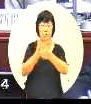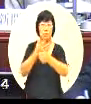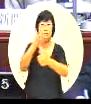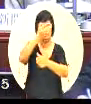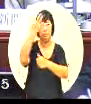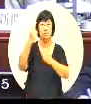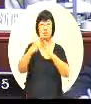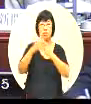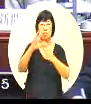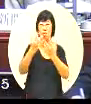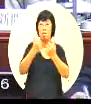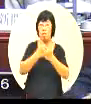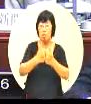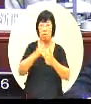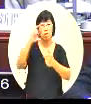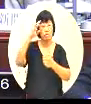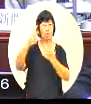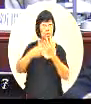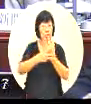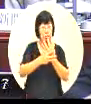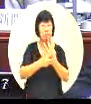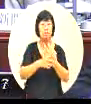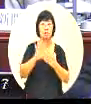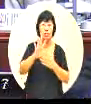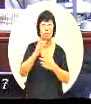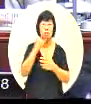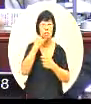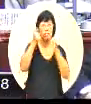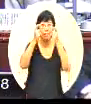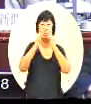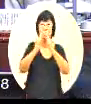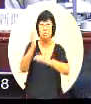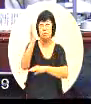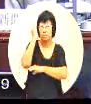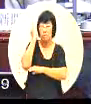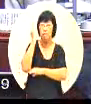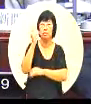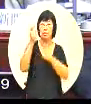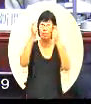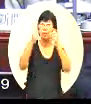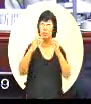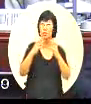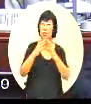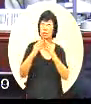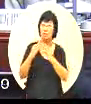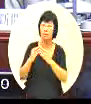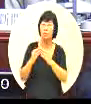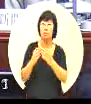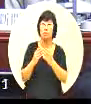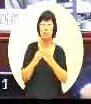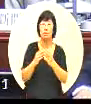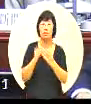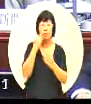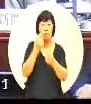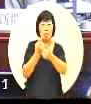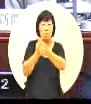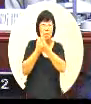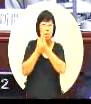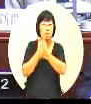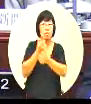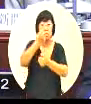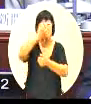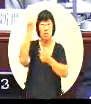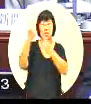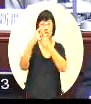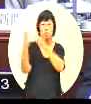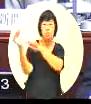会，有创业的机会。高雄市政府包括高雄银行 包括吸引年轻人来高雄，我